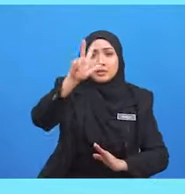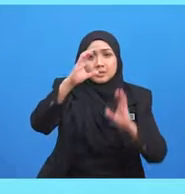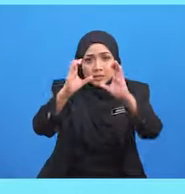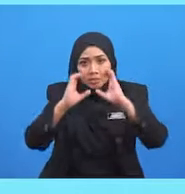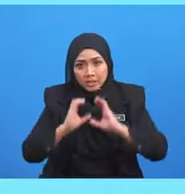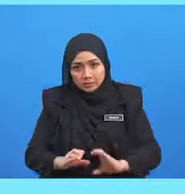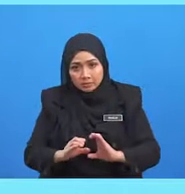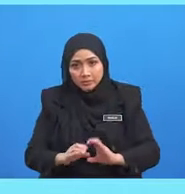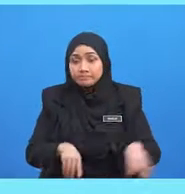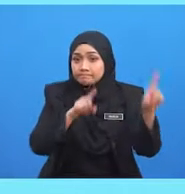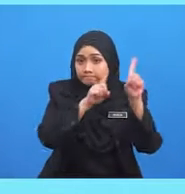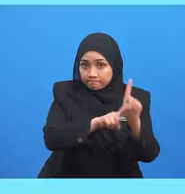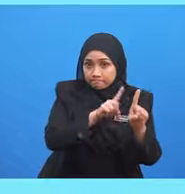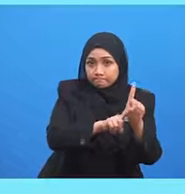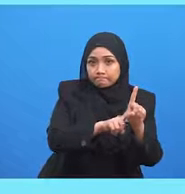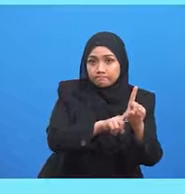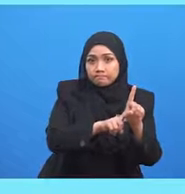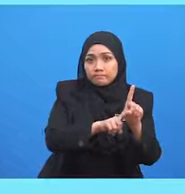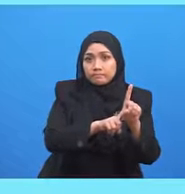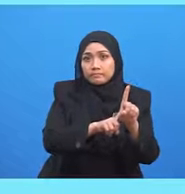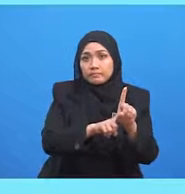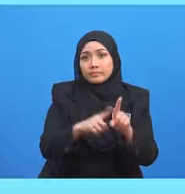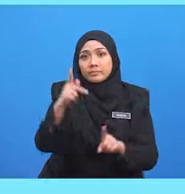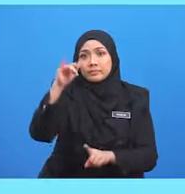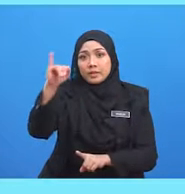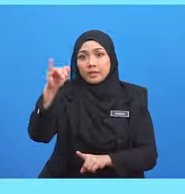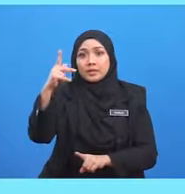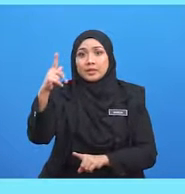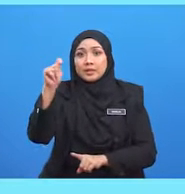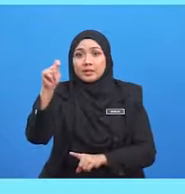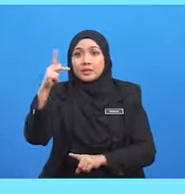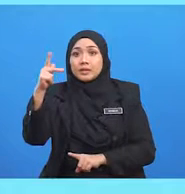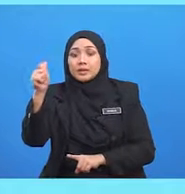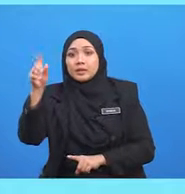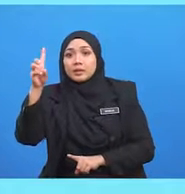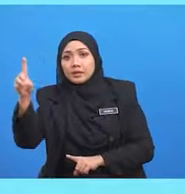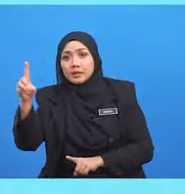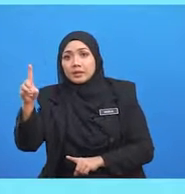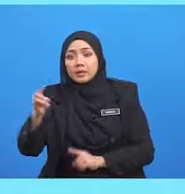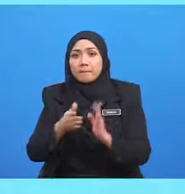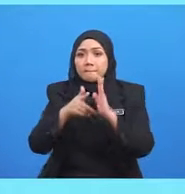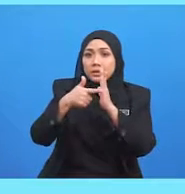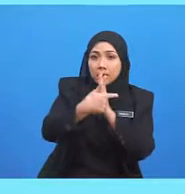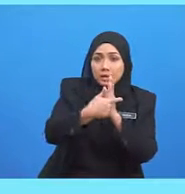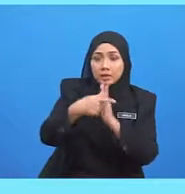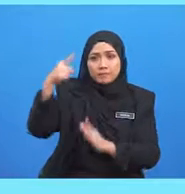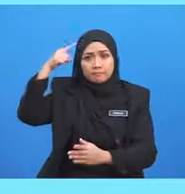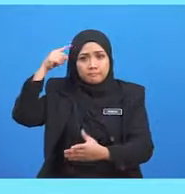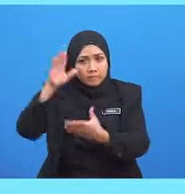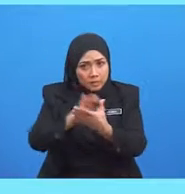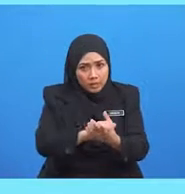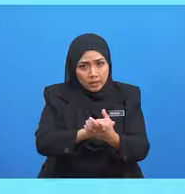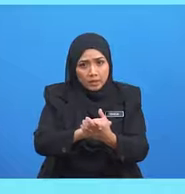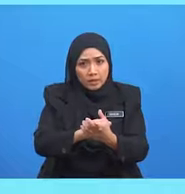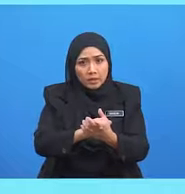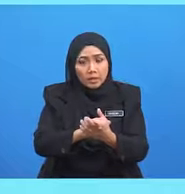melalui tiga cara, iaitu yang pertama, i'tiqad, iaitu melalui